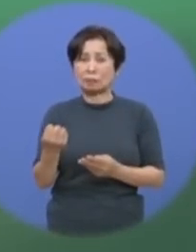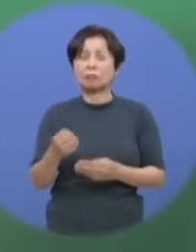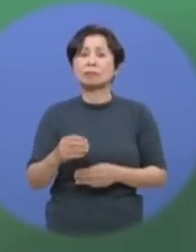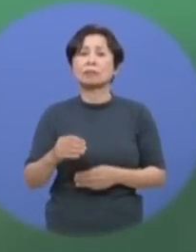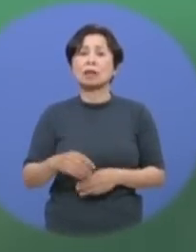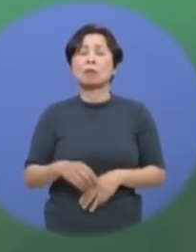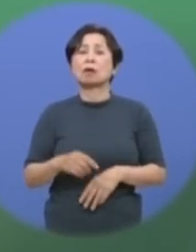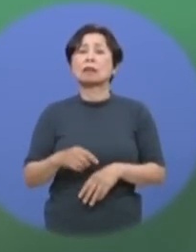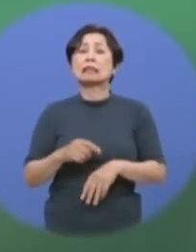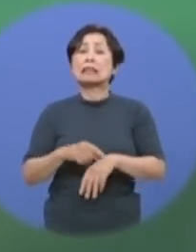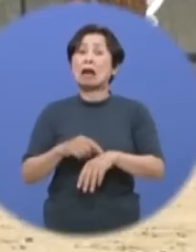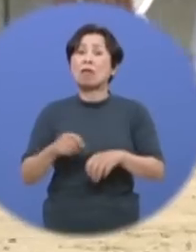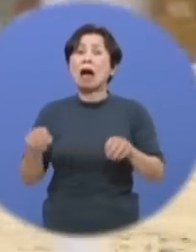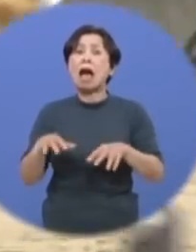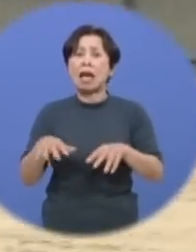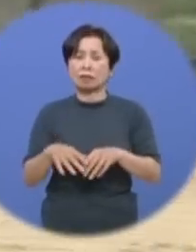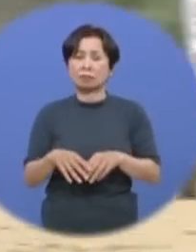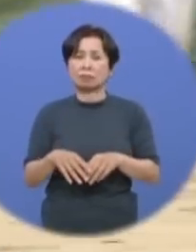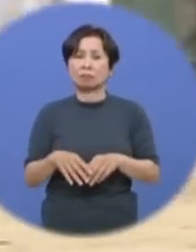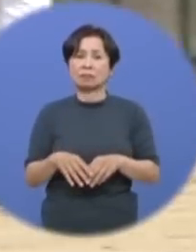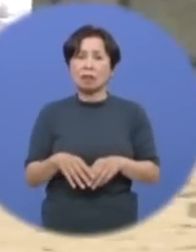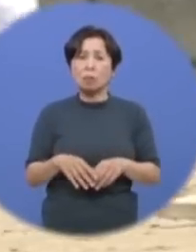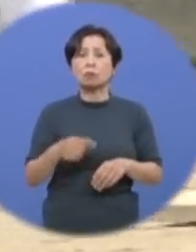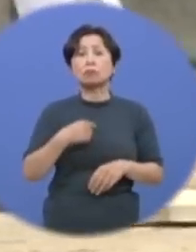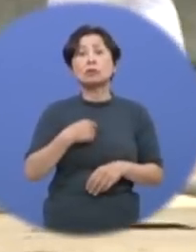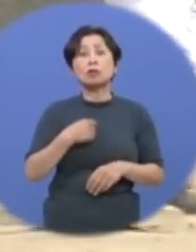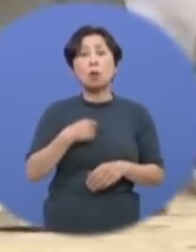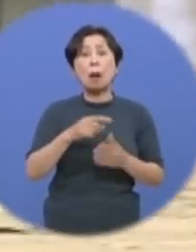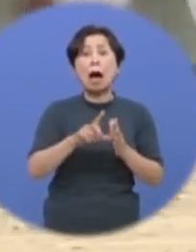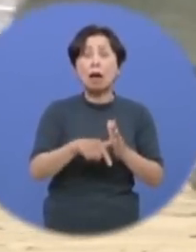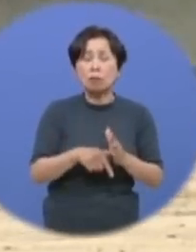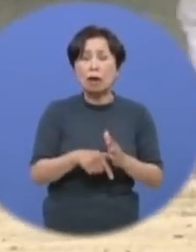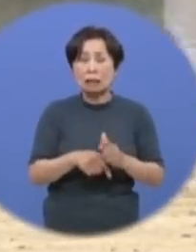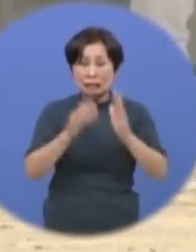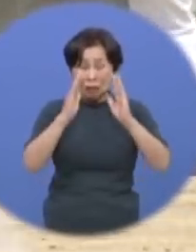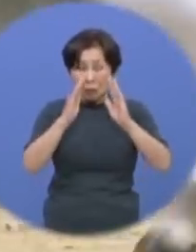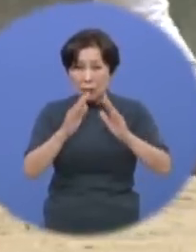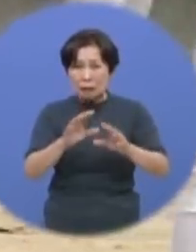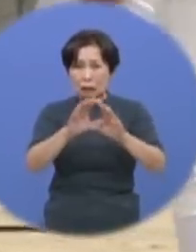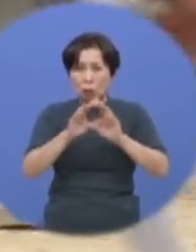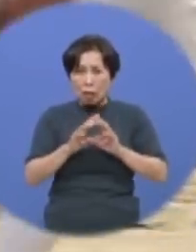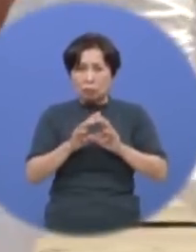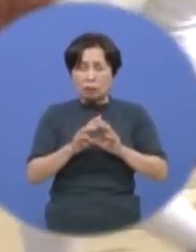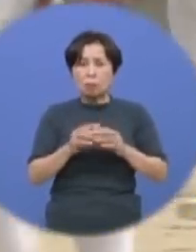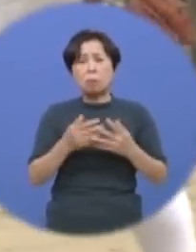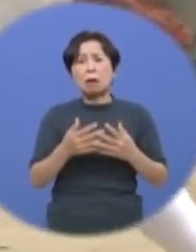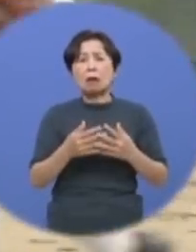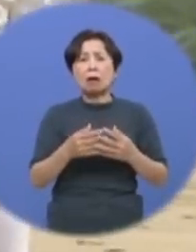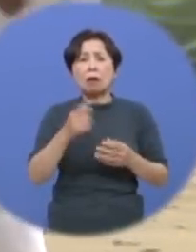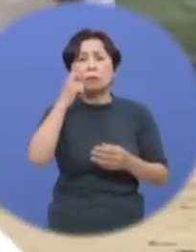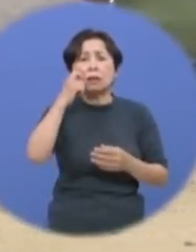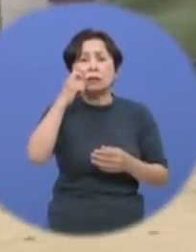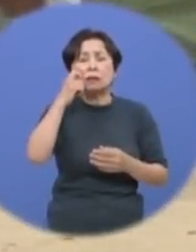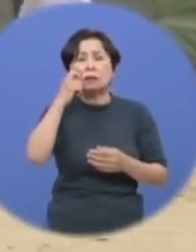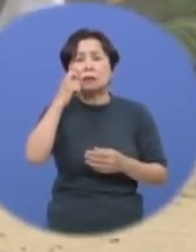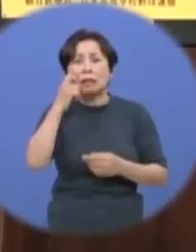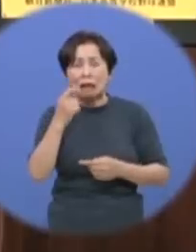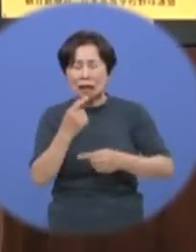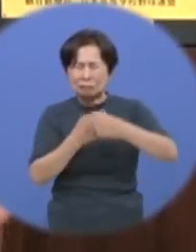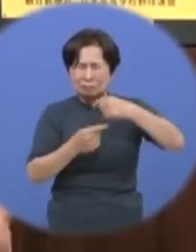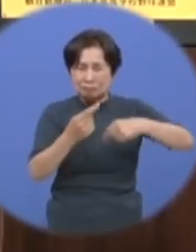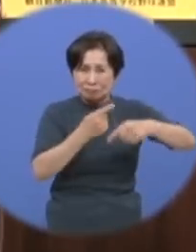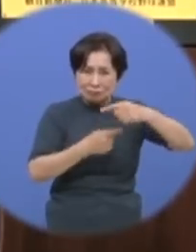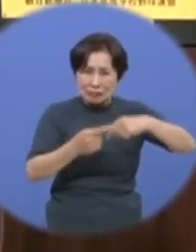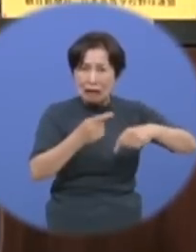一生懸命言ったら取れる抜いたらトレイ内でも30本なんです数が少ない成長排気って言うんです